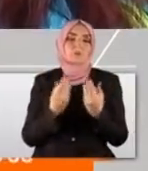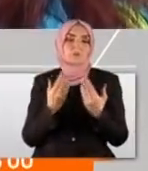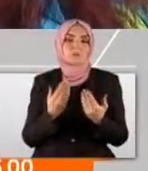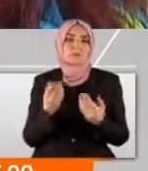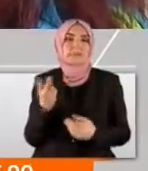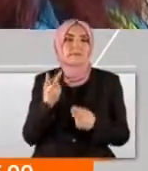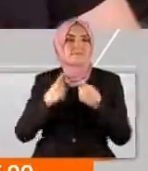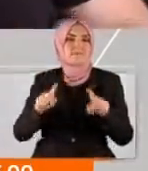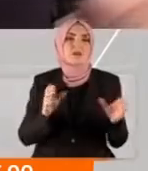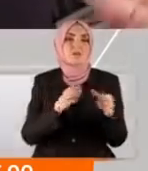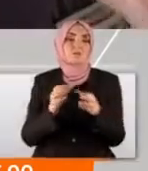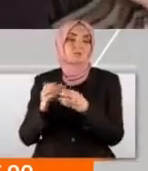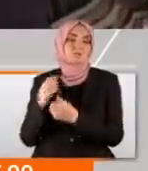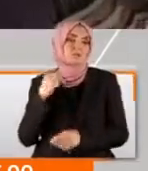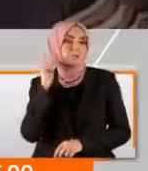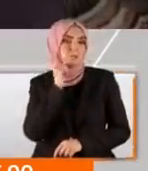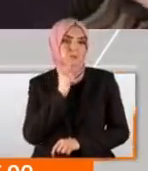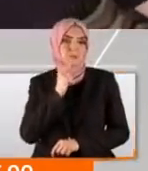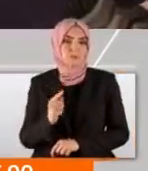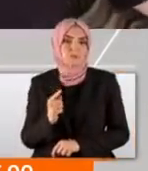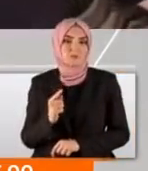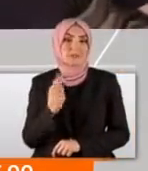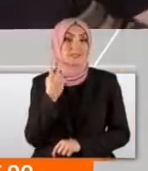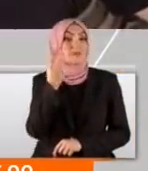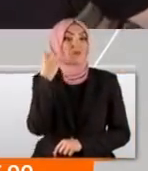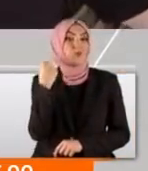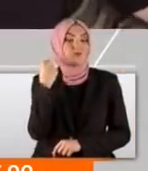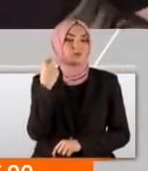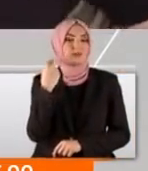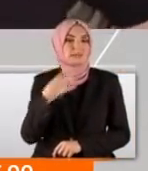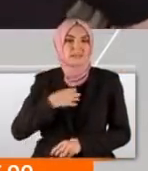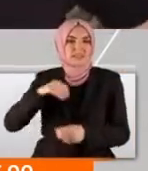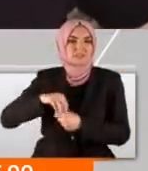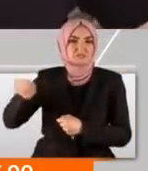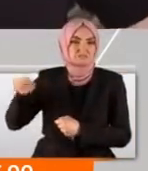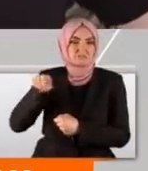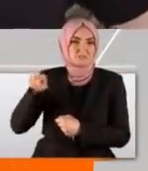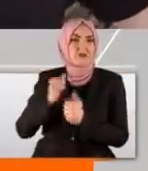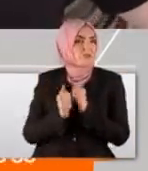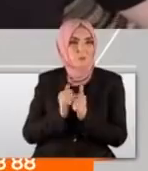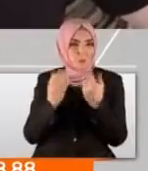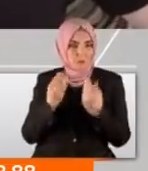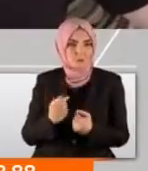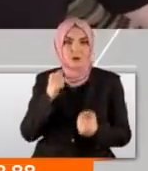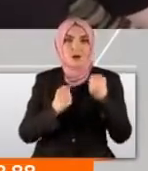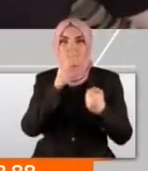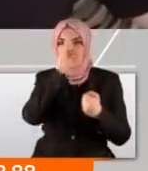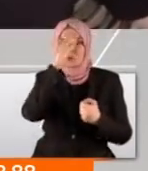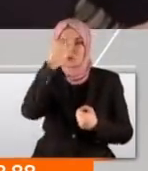farklı grup diye bildirdiler. 2 gün önce kendi aralarında kavga etmişler. Aracın camını filan kırmışlar. O